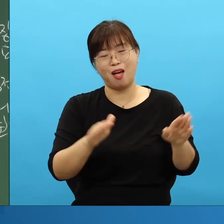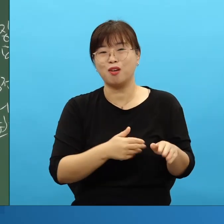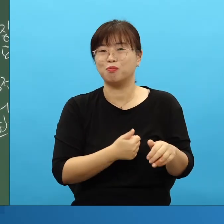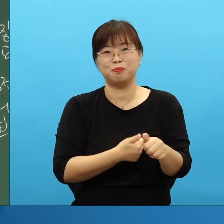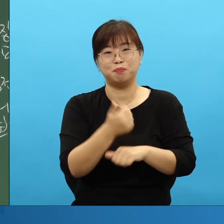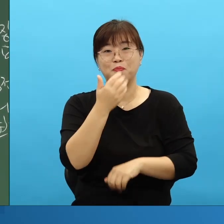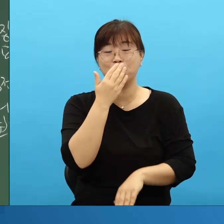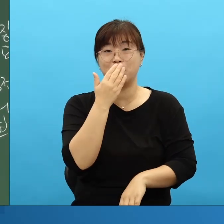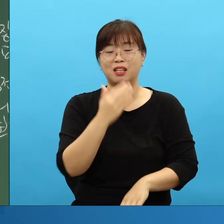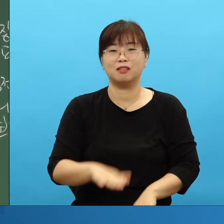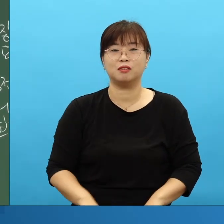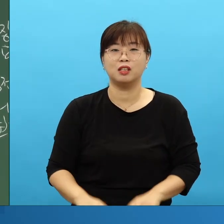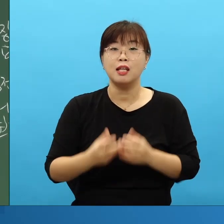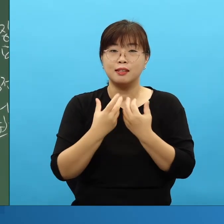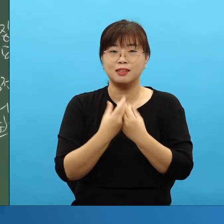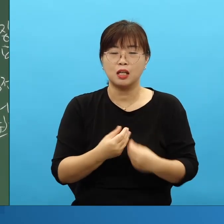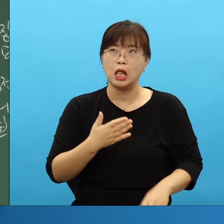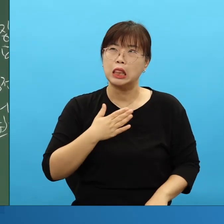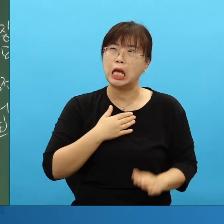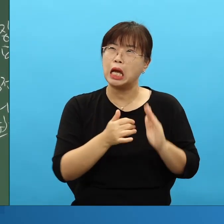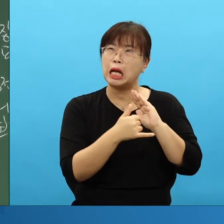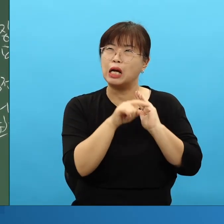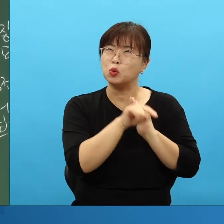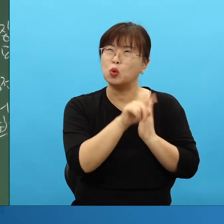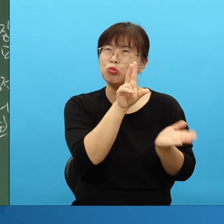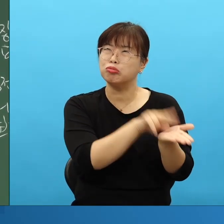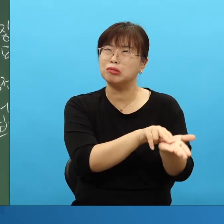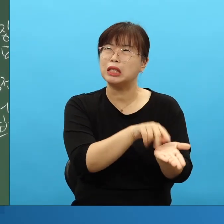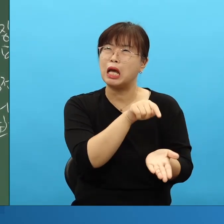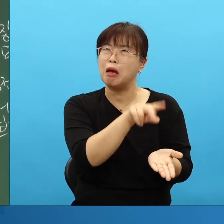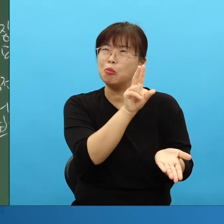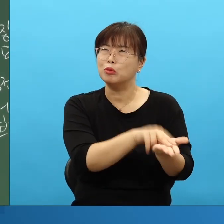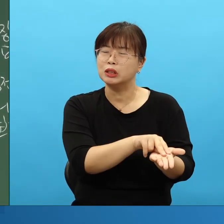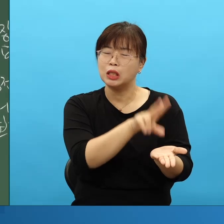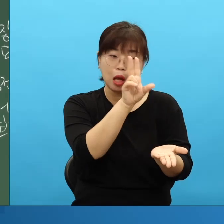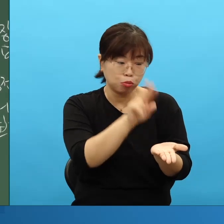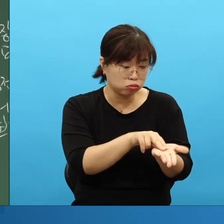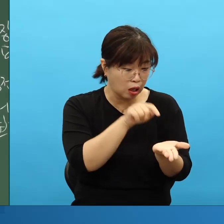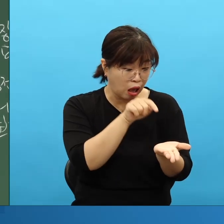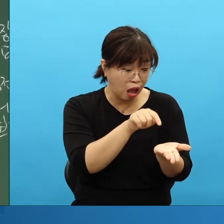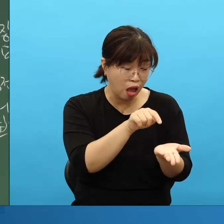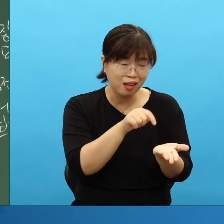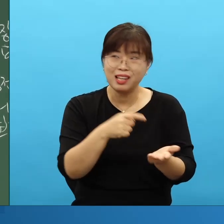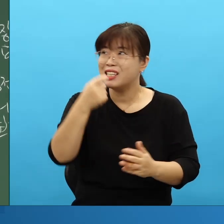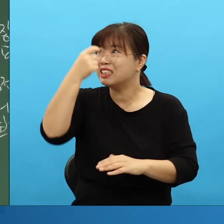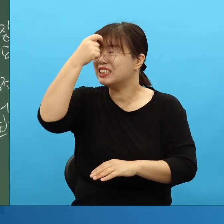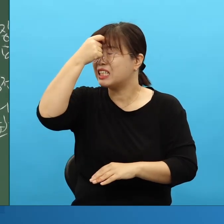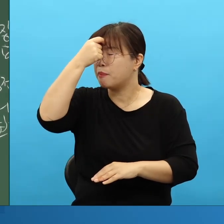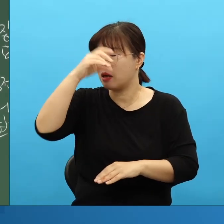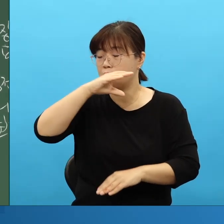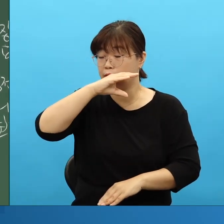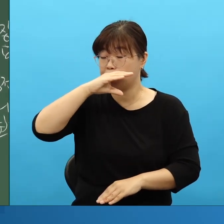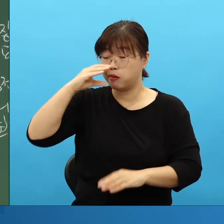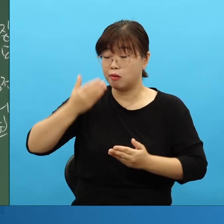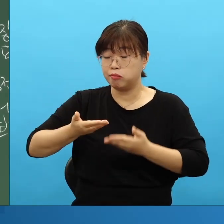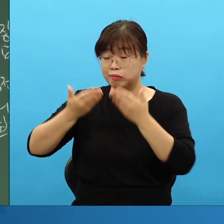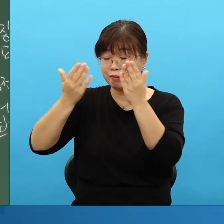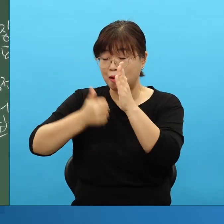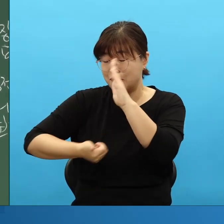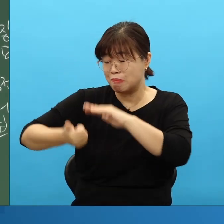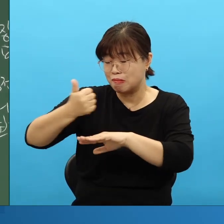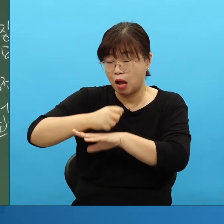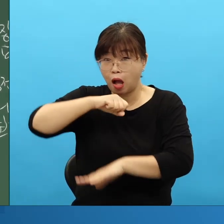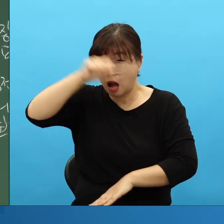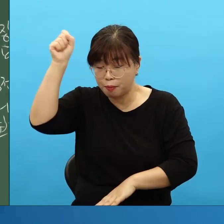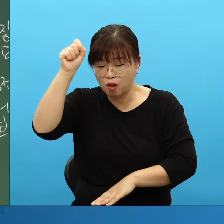막 가족이어도 상관없습니다. 여러분이 응답 받으면 아무리 안 좋은 가족이라도 살릴 수 있습니다. And you might say, but